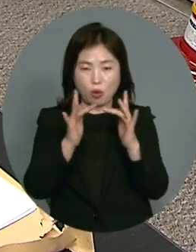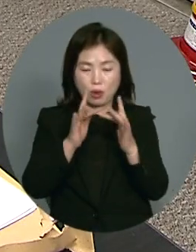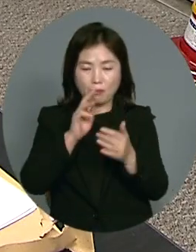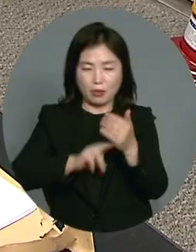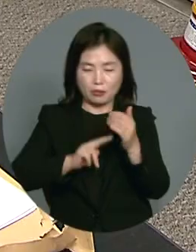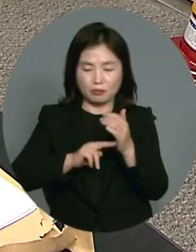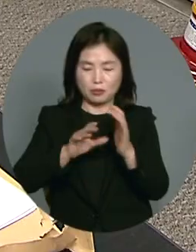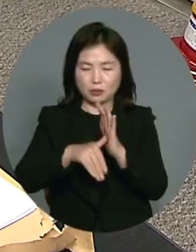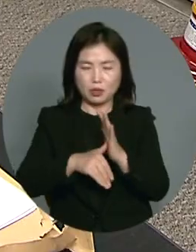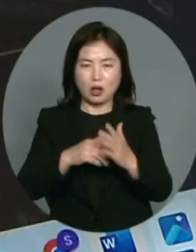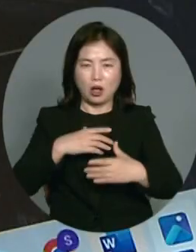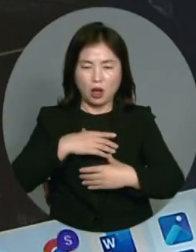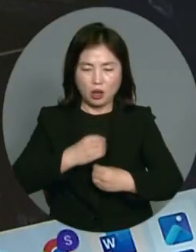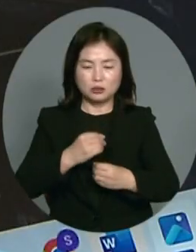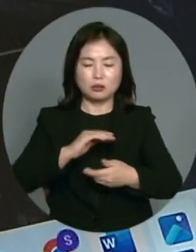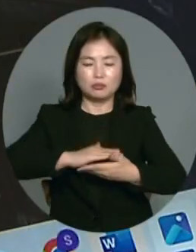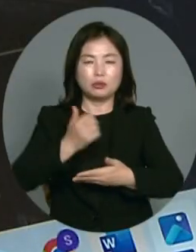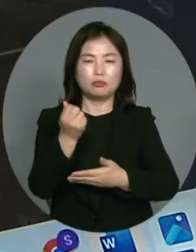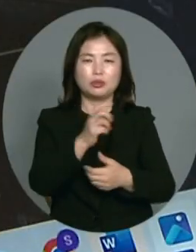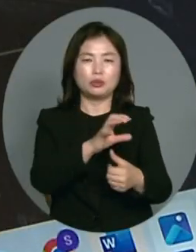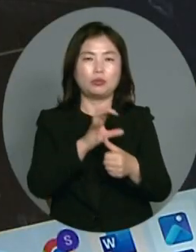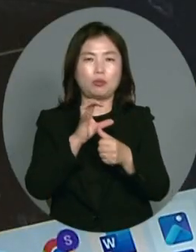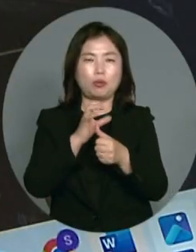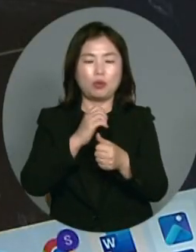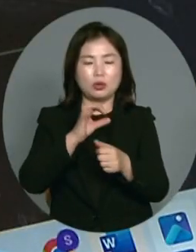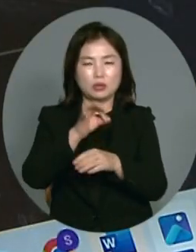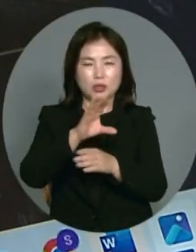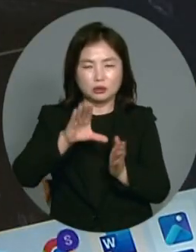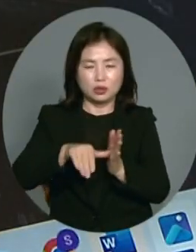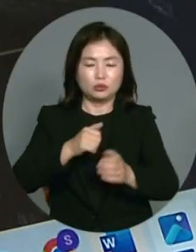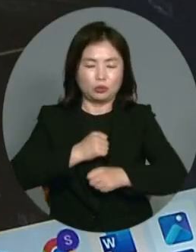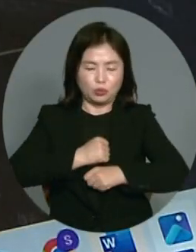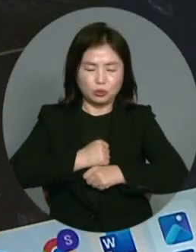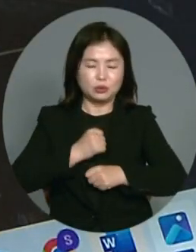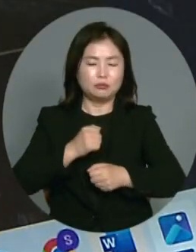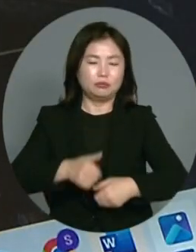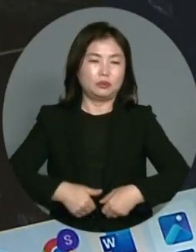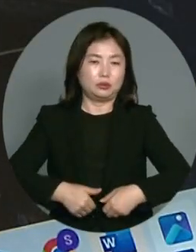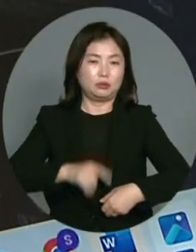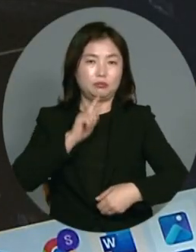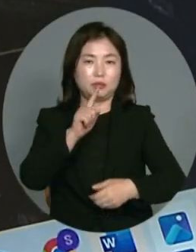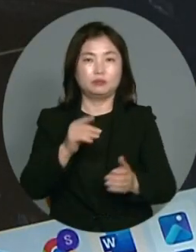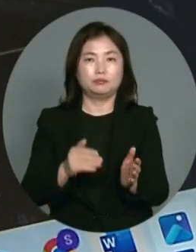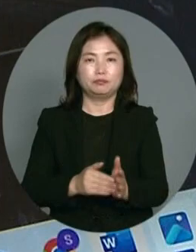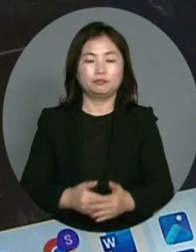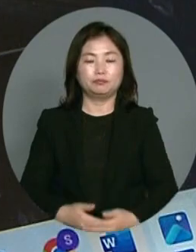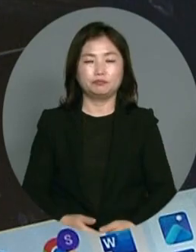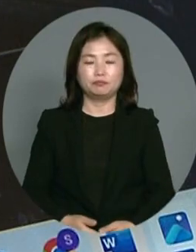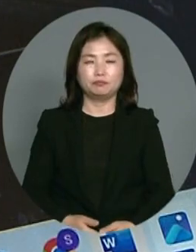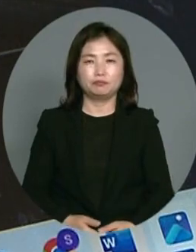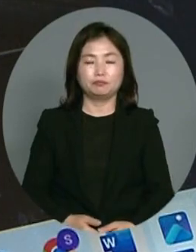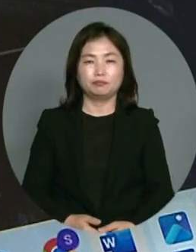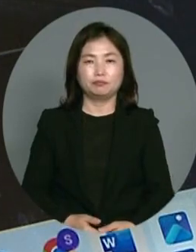경우 안전거래 계좌를 이용하는 등 구매 과정에서 주의가 필요하다고 조언했습니다. MBC 뉴스 김은혜입니다.